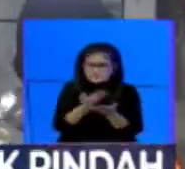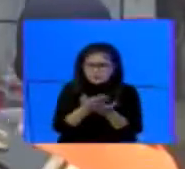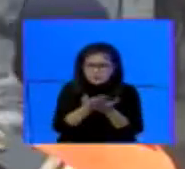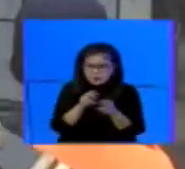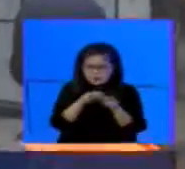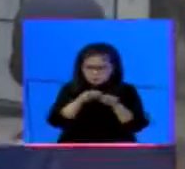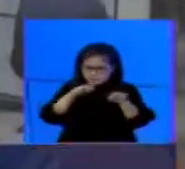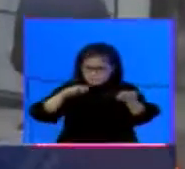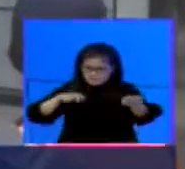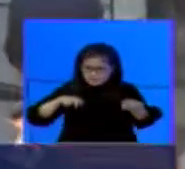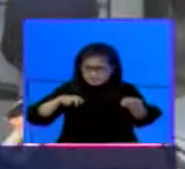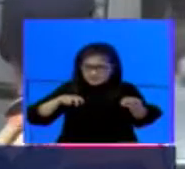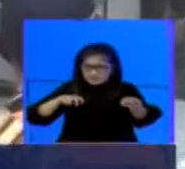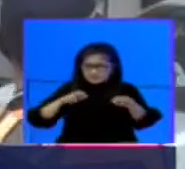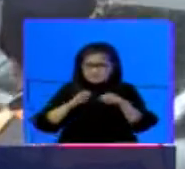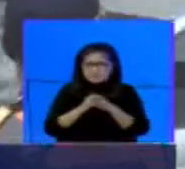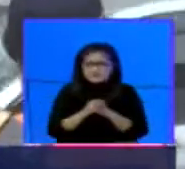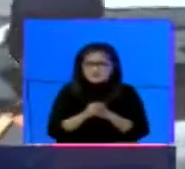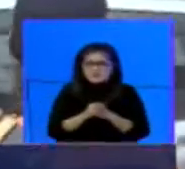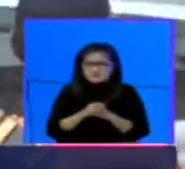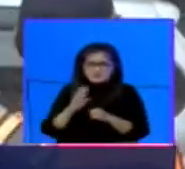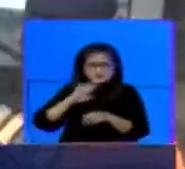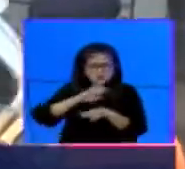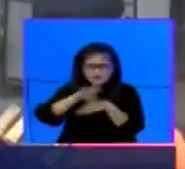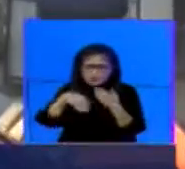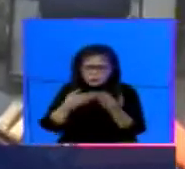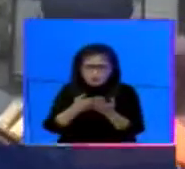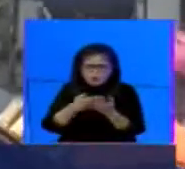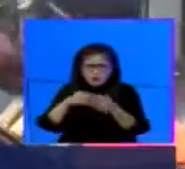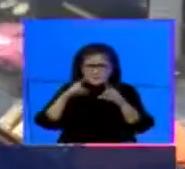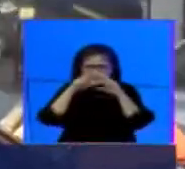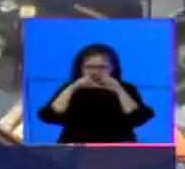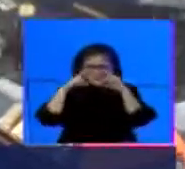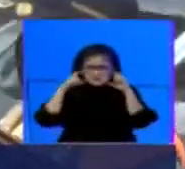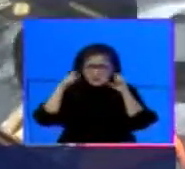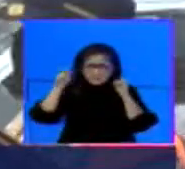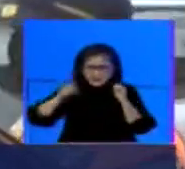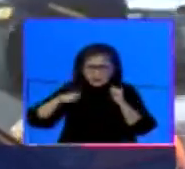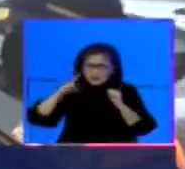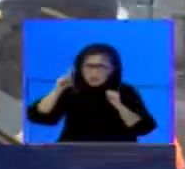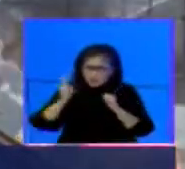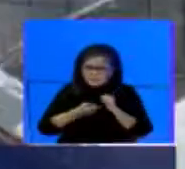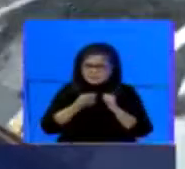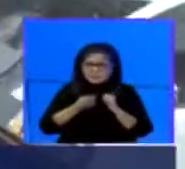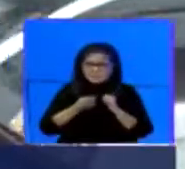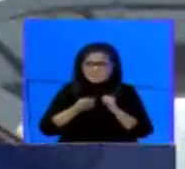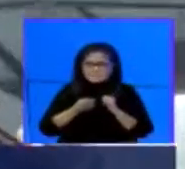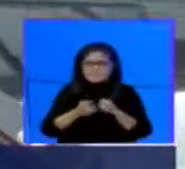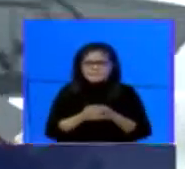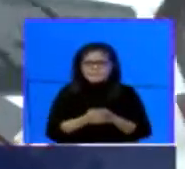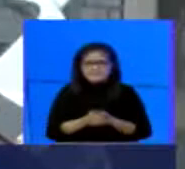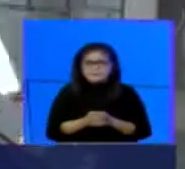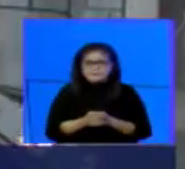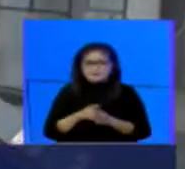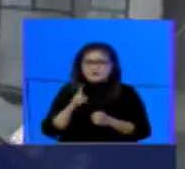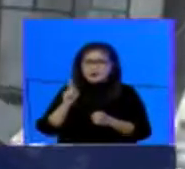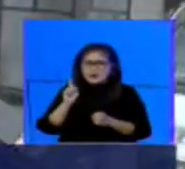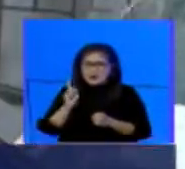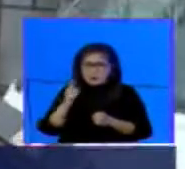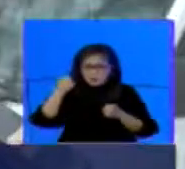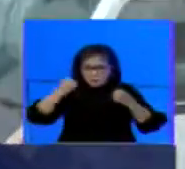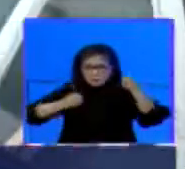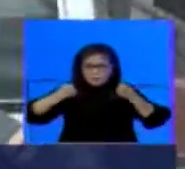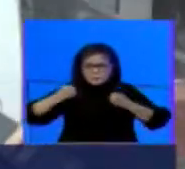pengendara harus mengatakan masker apabila reset harus dibatasi caranya satu di depan pakai